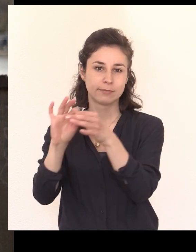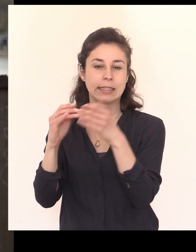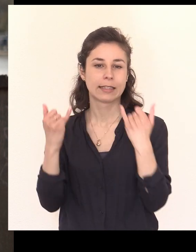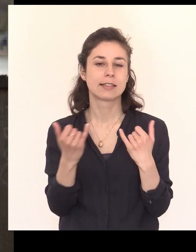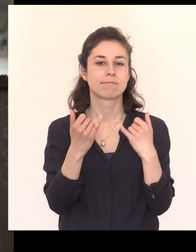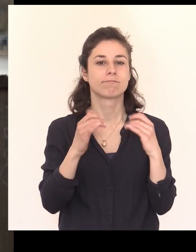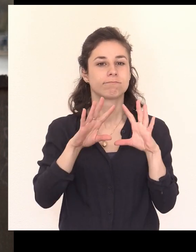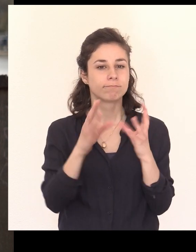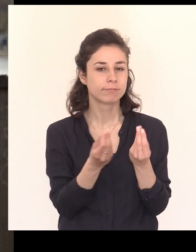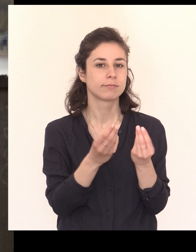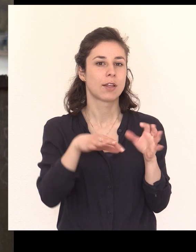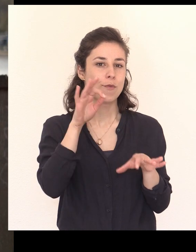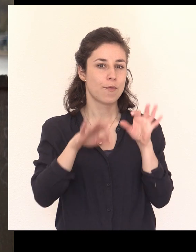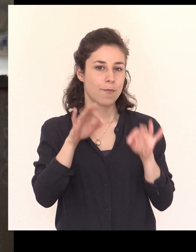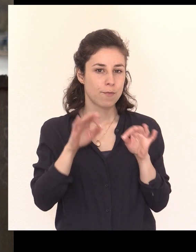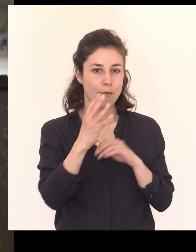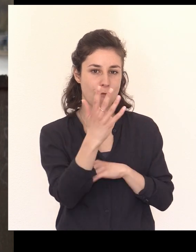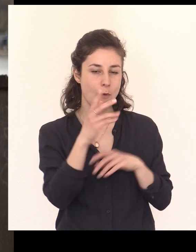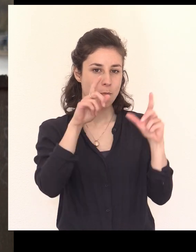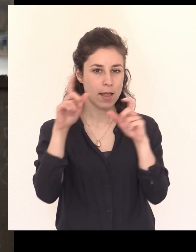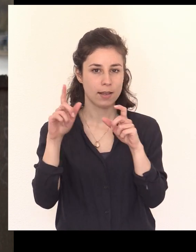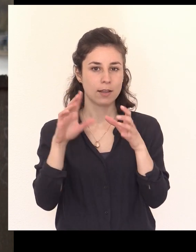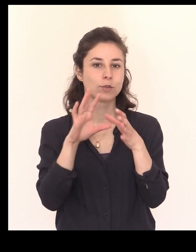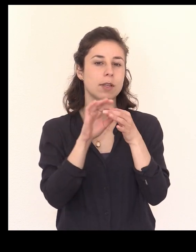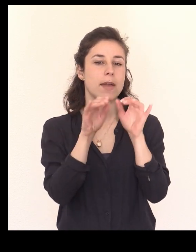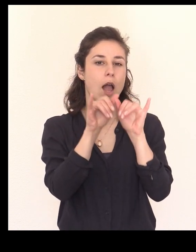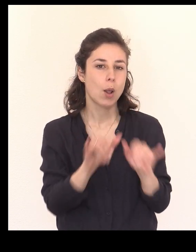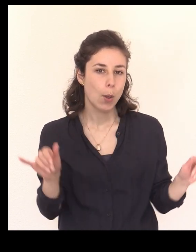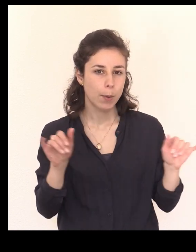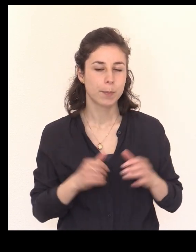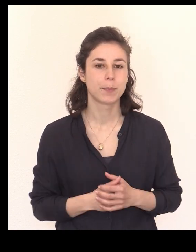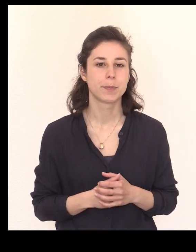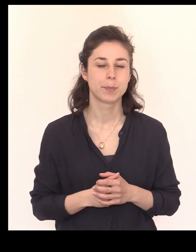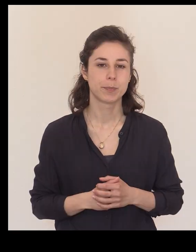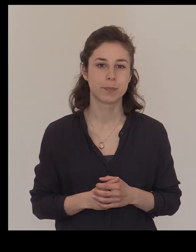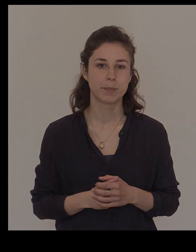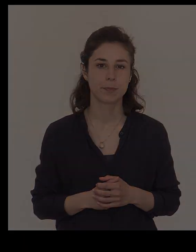euch 5 Bilder der Teilnehmenden zum Thema Glück.